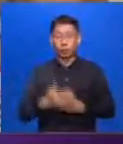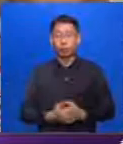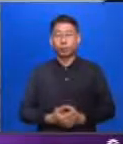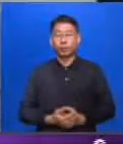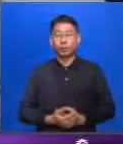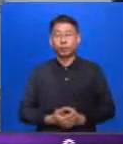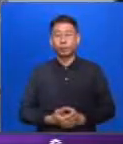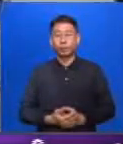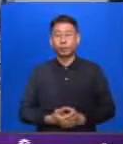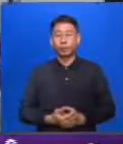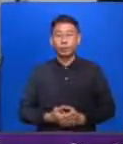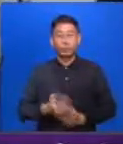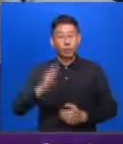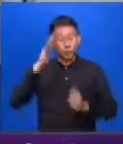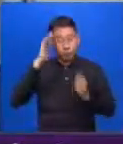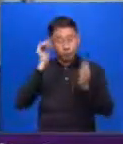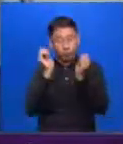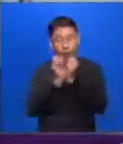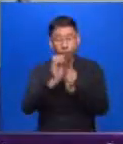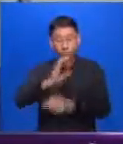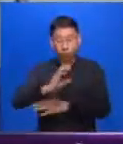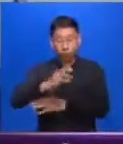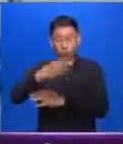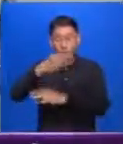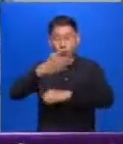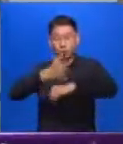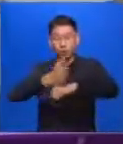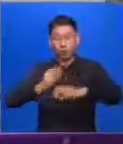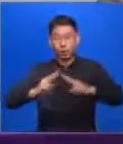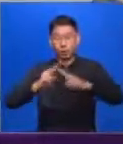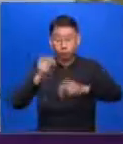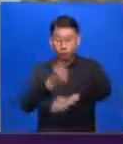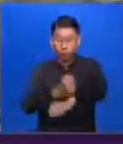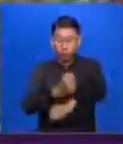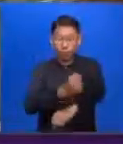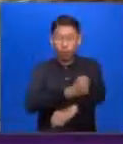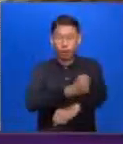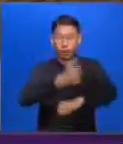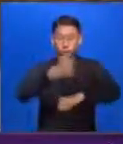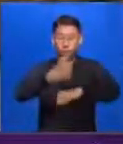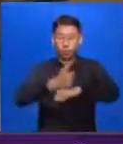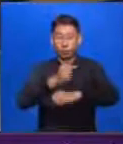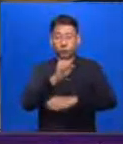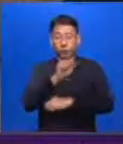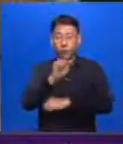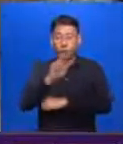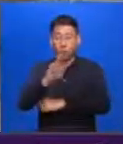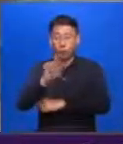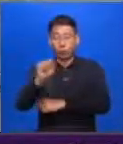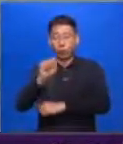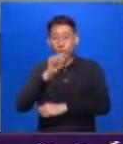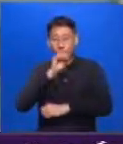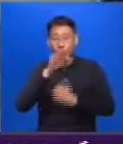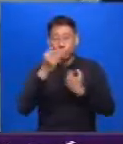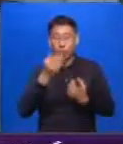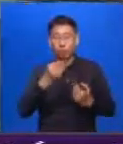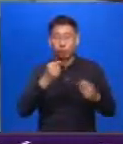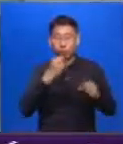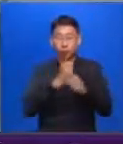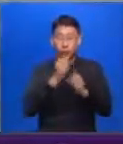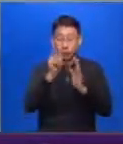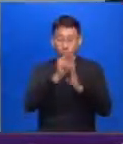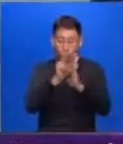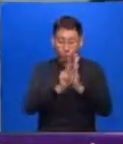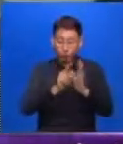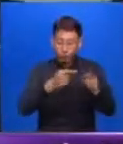อยตำรวจเอกเฉลิมอยู่บำรุงรัฐมนตรีว่าการกระทรวงแรงงานในฐานะผู้อำนวยการสรส.เปิดเผยว่าจะมีการต่อพรก.ฉุกเฉิน